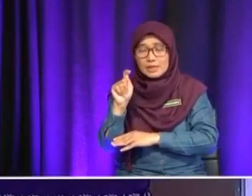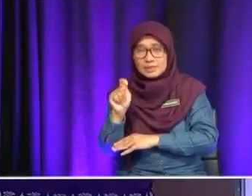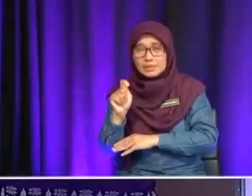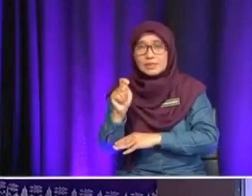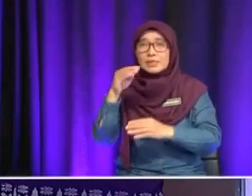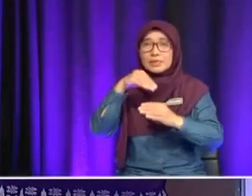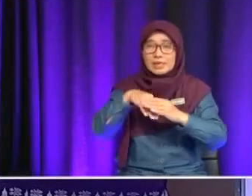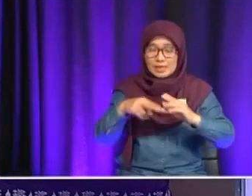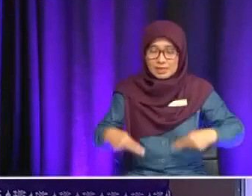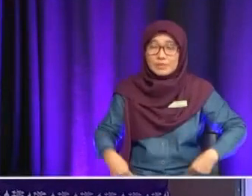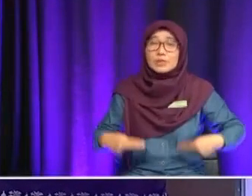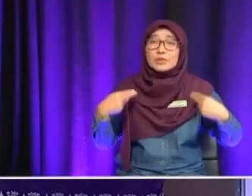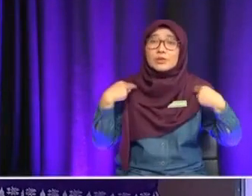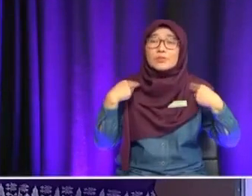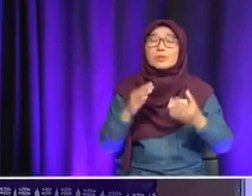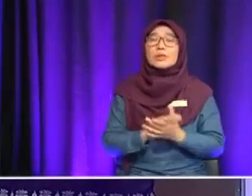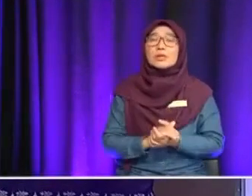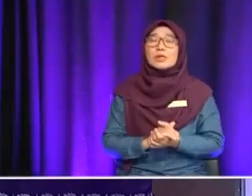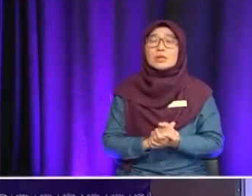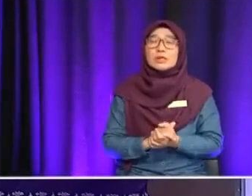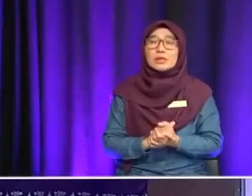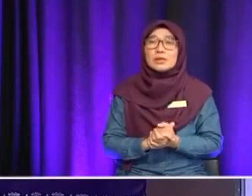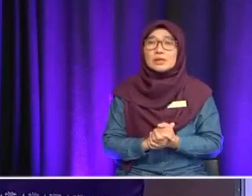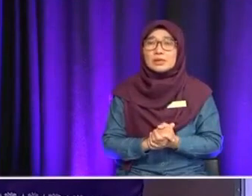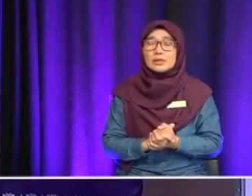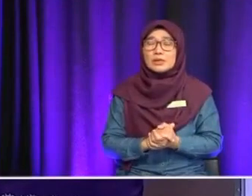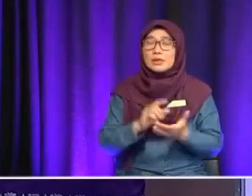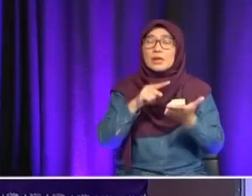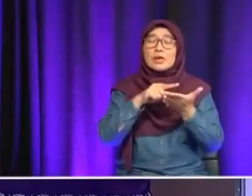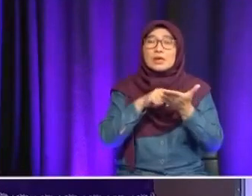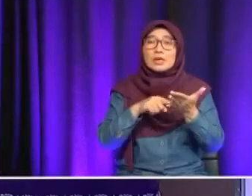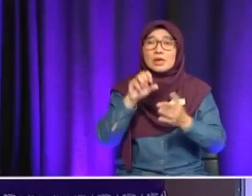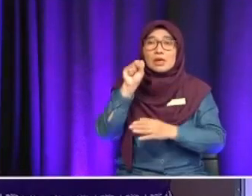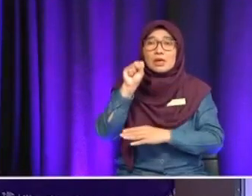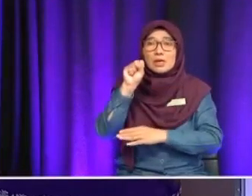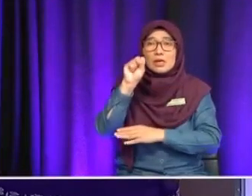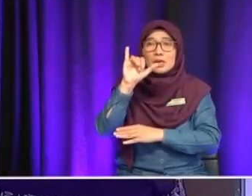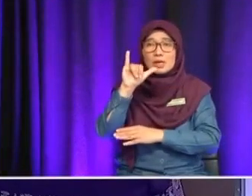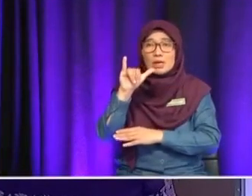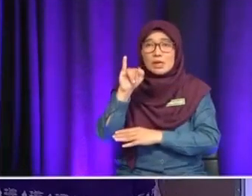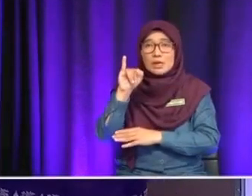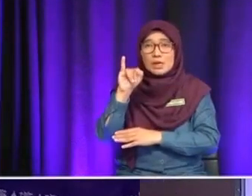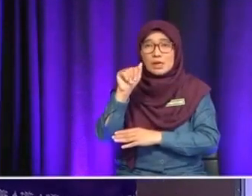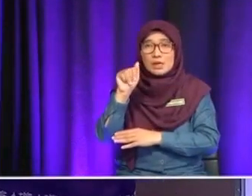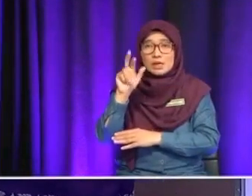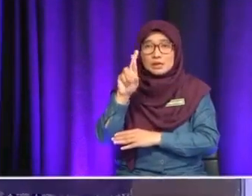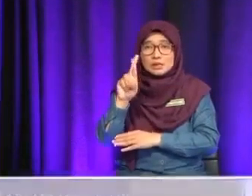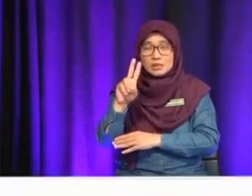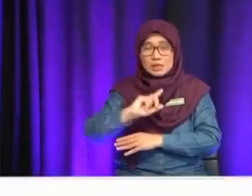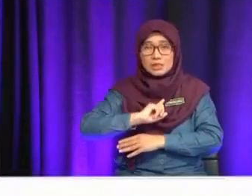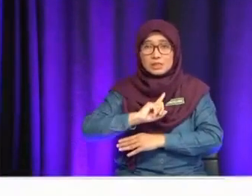Islam. Apa yang dimaksudkan dengan hikmah daripada syiar Islam ini? Dari aspek ini, ia bermaksud kita